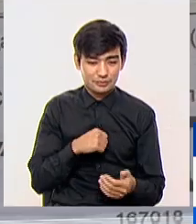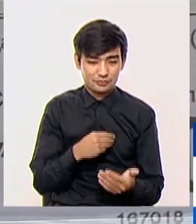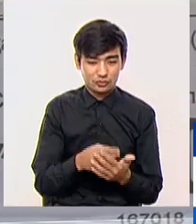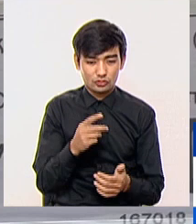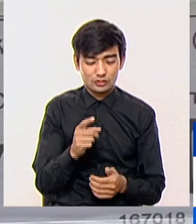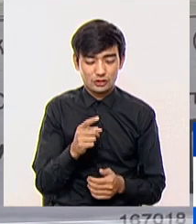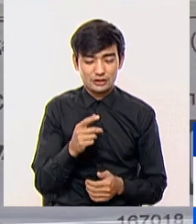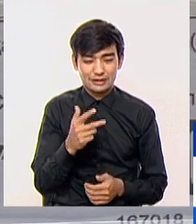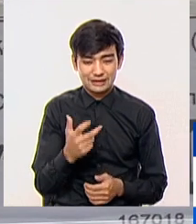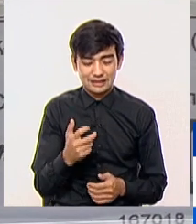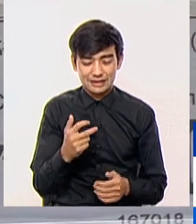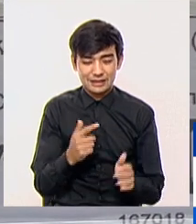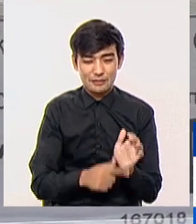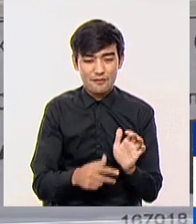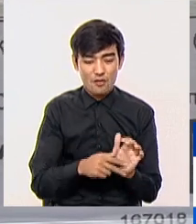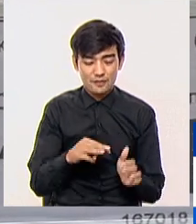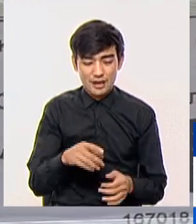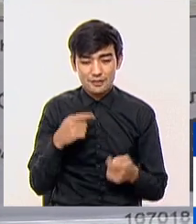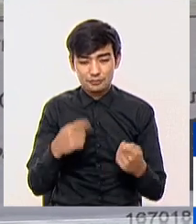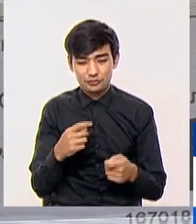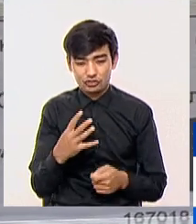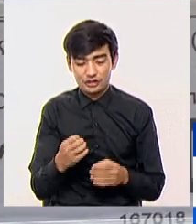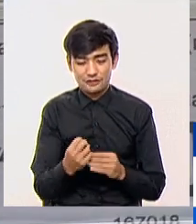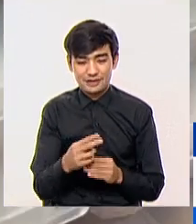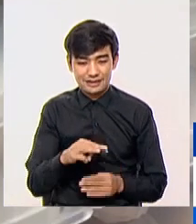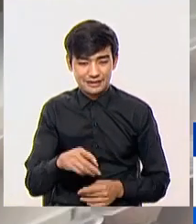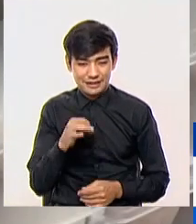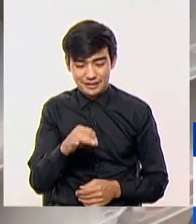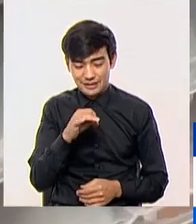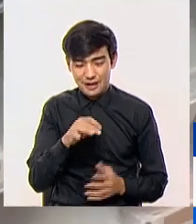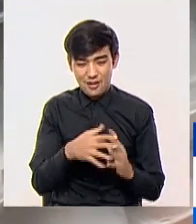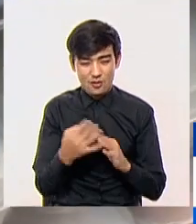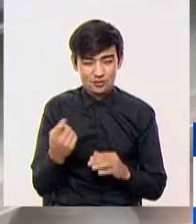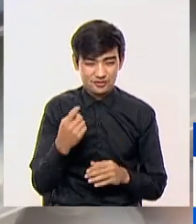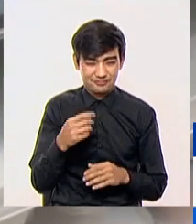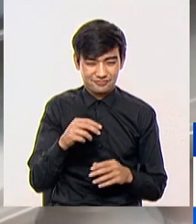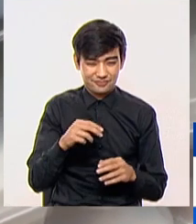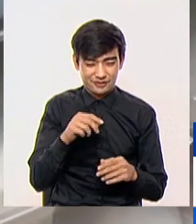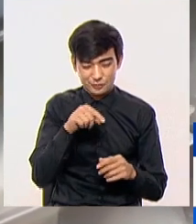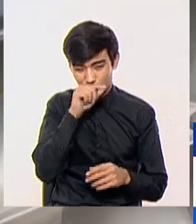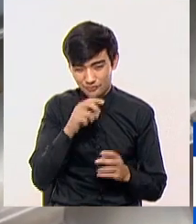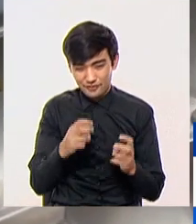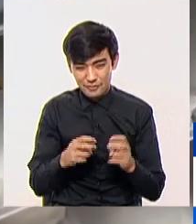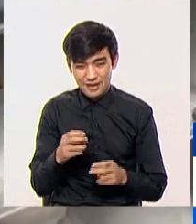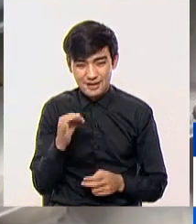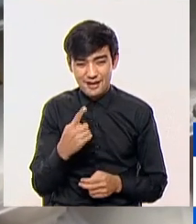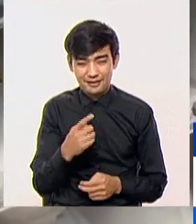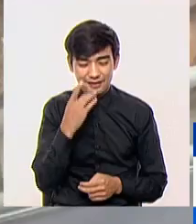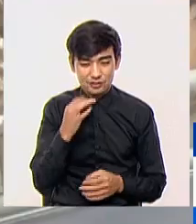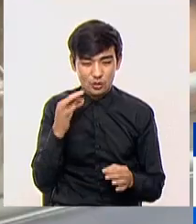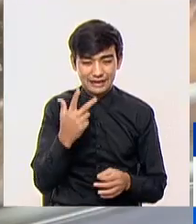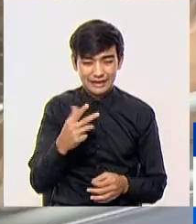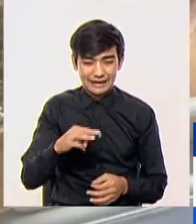378 теңге, ал бөлшек саудада 412 теңгеге шыққан. Министрлік құс шаруашылықтарына сатылған бір жұмыртқаға 3 теңге